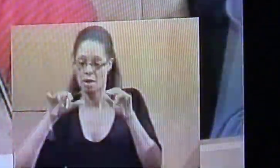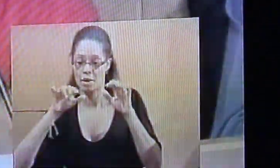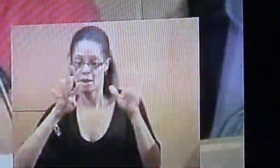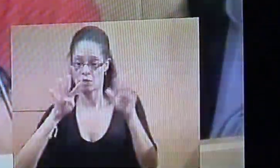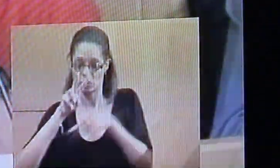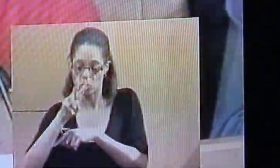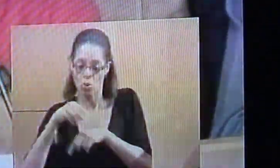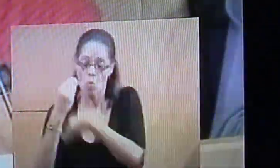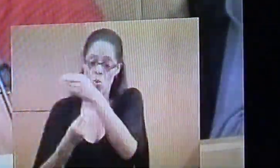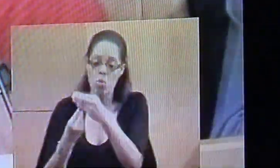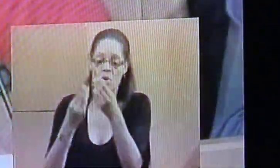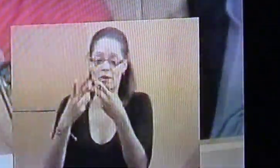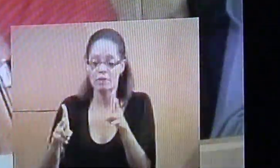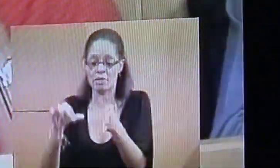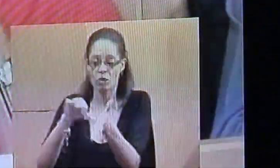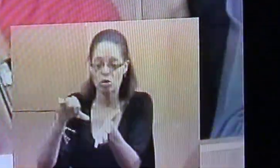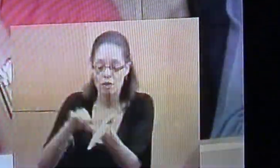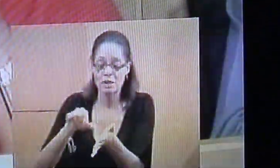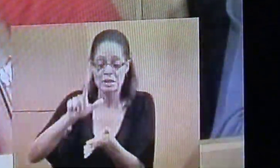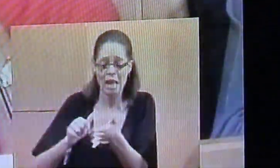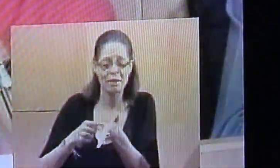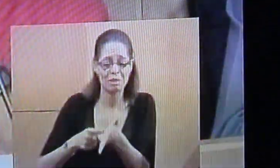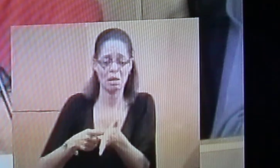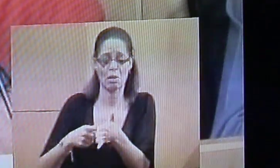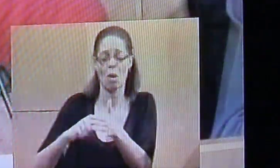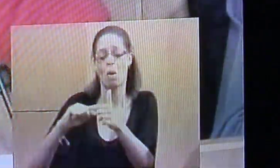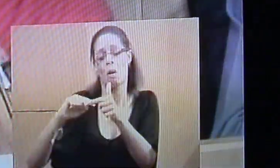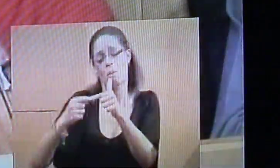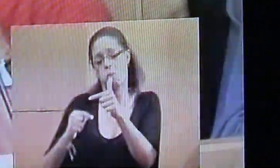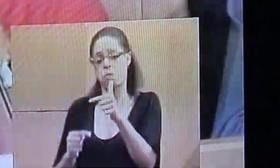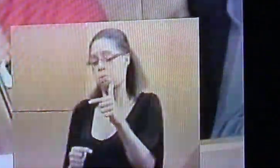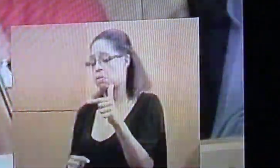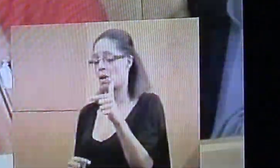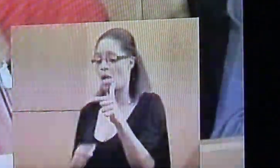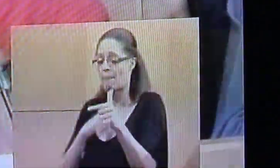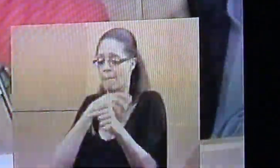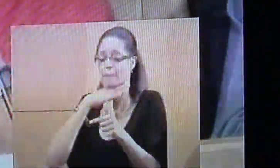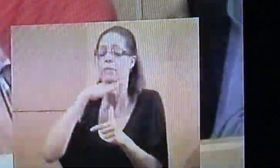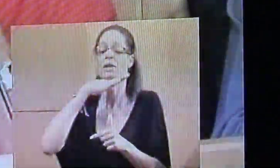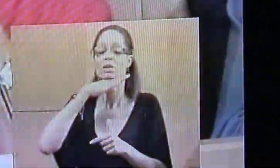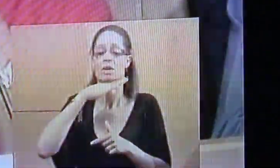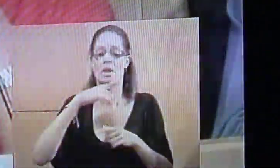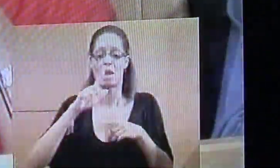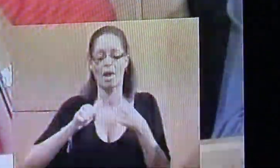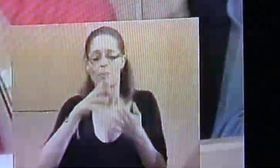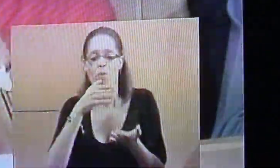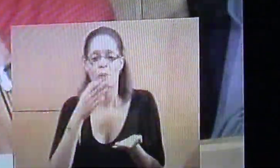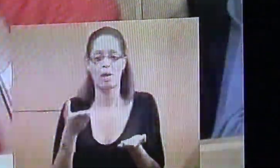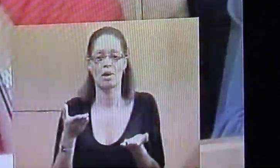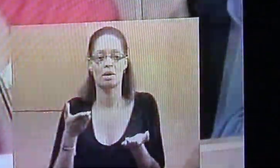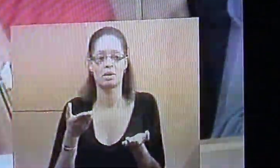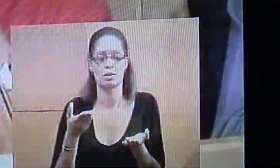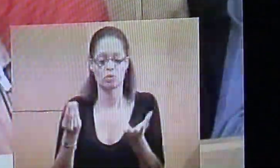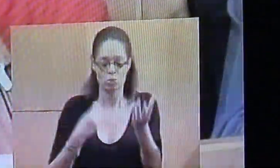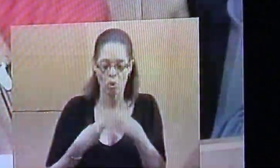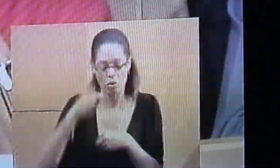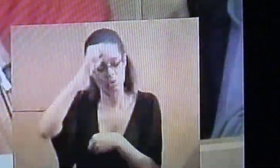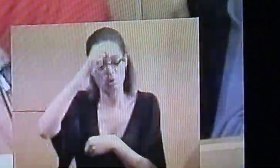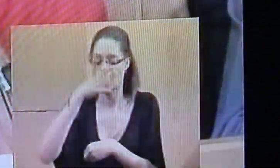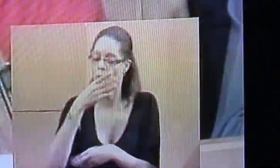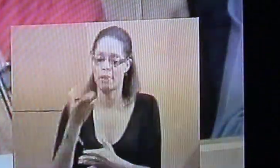ville de Fort-de-France, qui est endettée aujourd'hui jusqu'au bout, eh bien, ils ne peuvent pas nous donner de